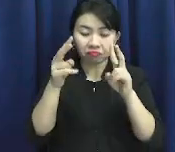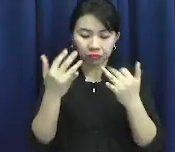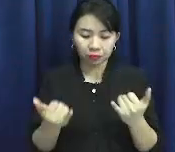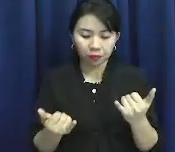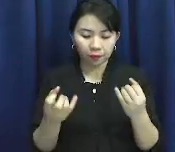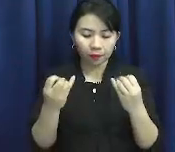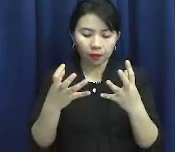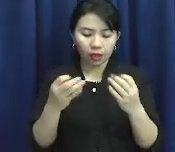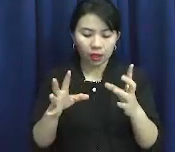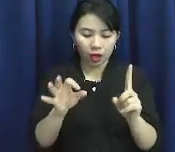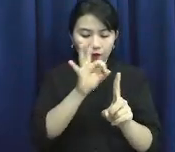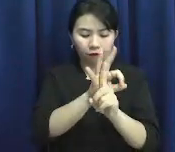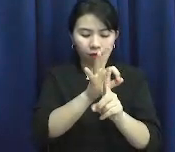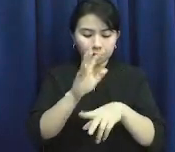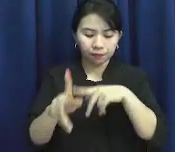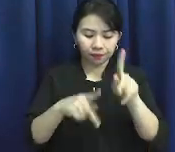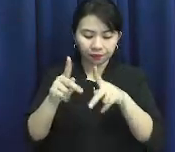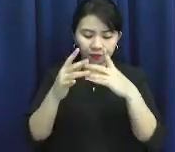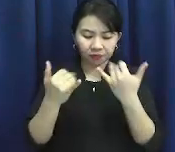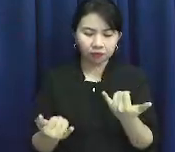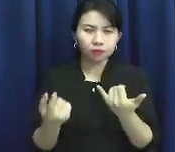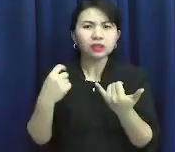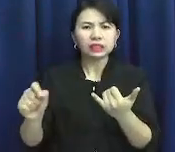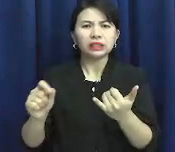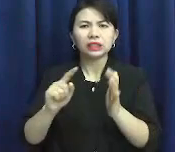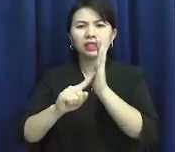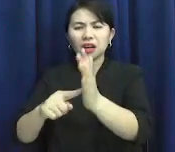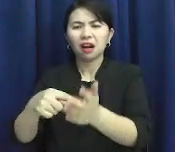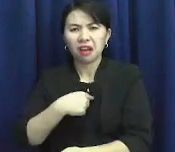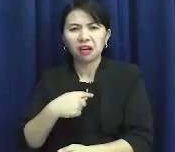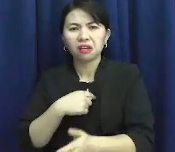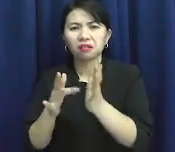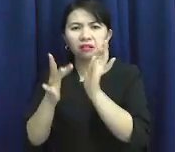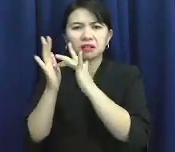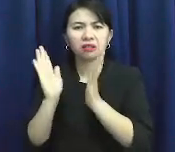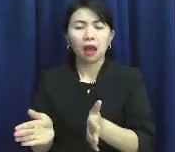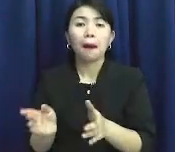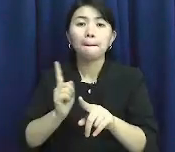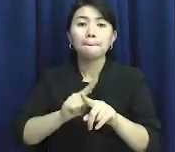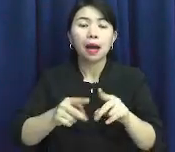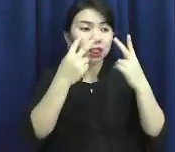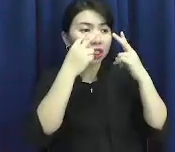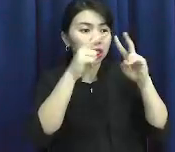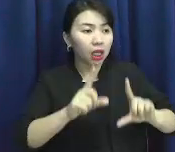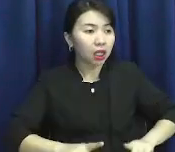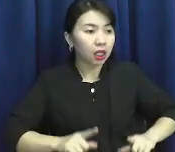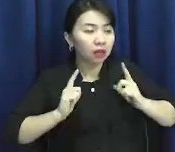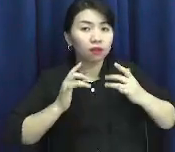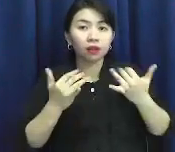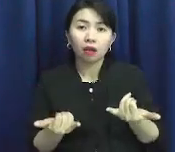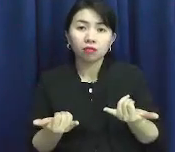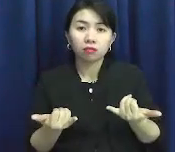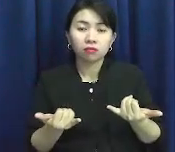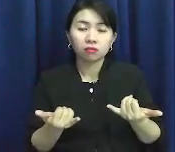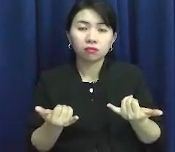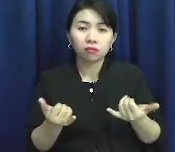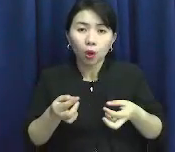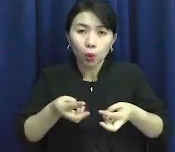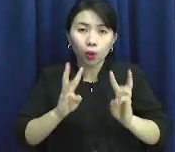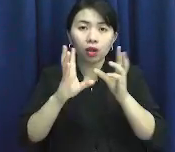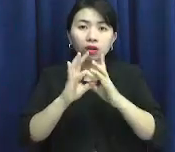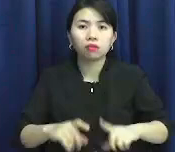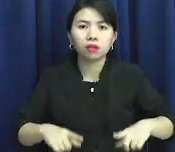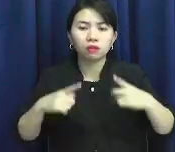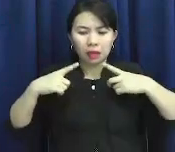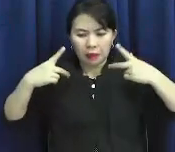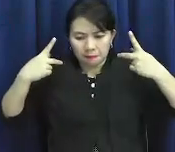artista, magpapakilalang Kristiyano, pero kita nyo ang pamumuhay. You see? Wala pa nga, may katawan pang